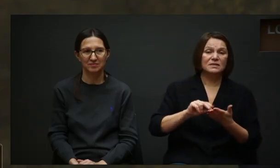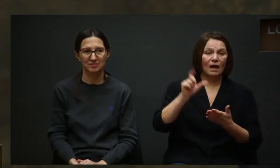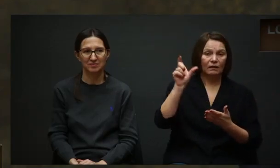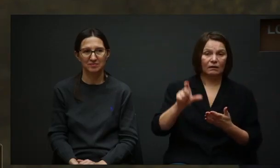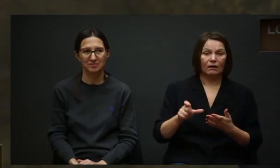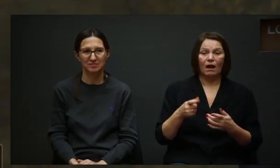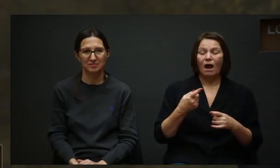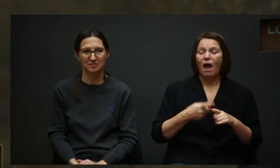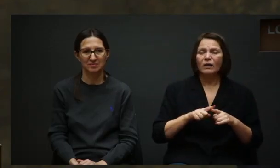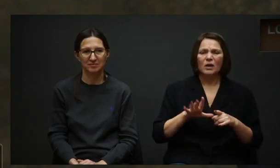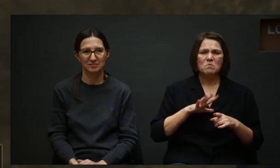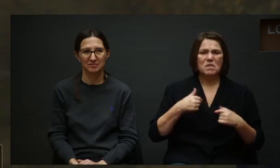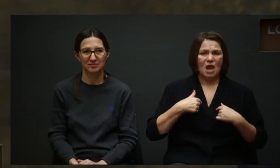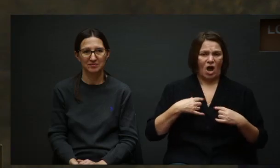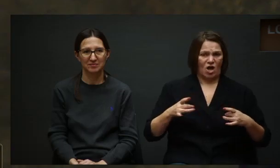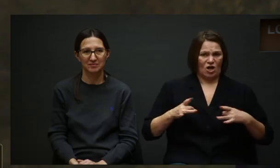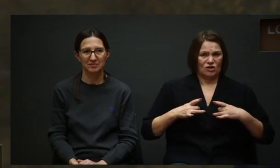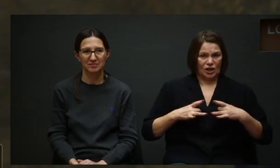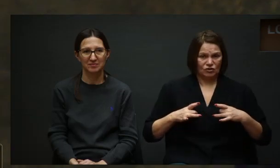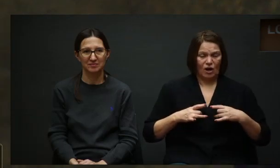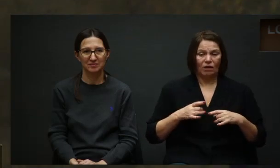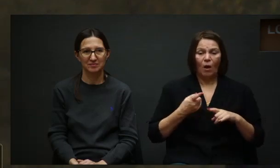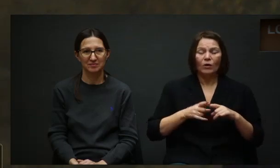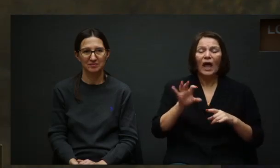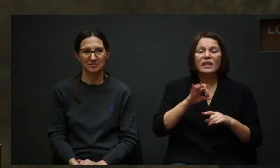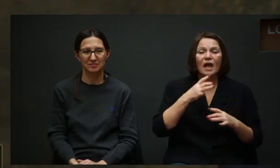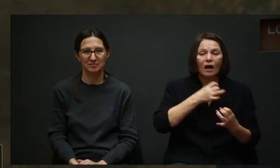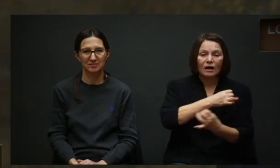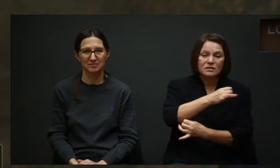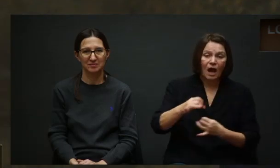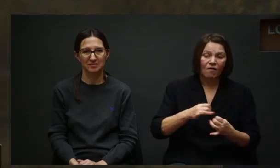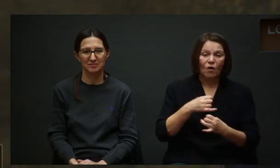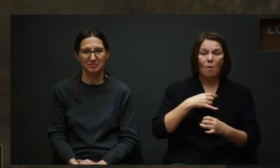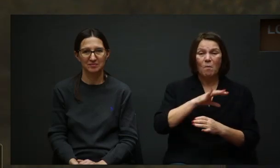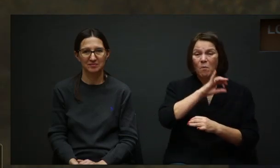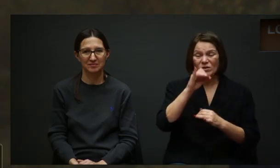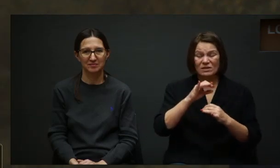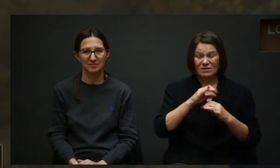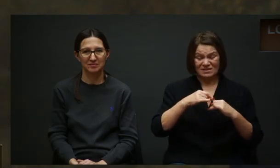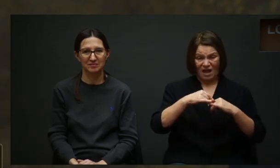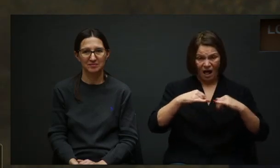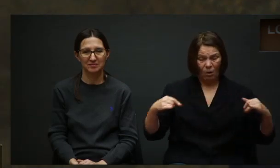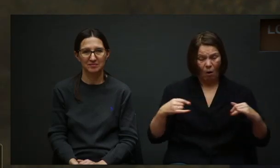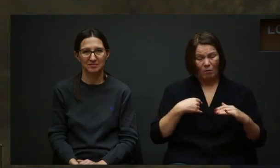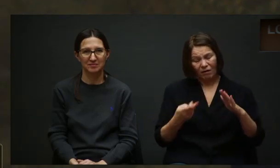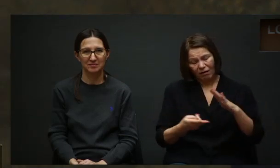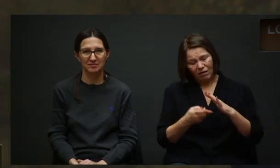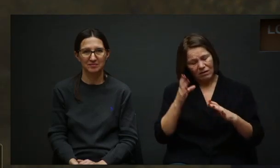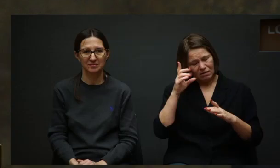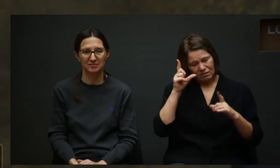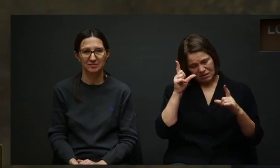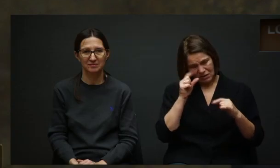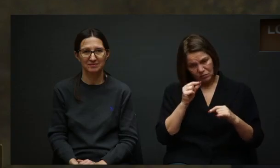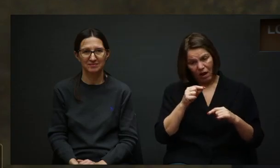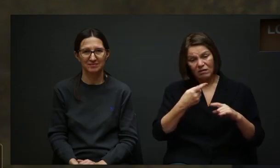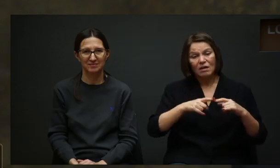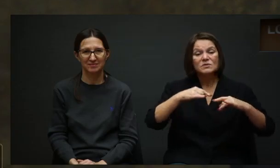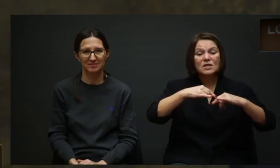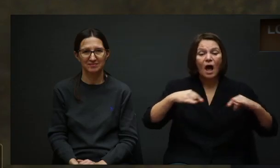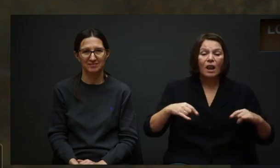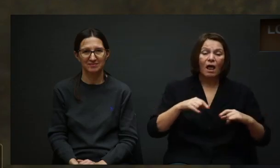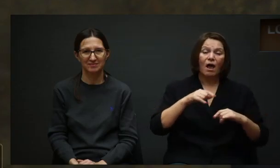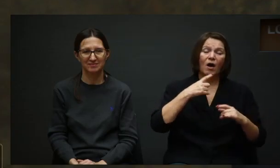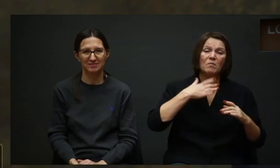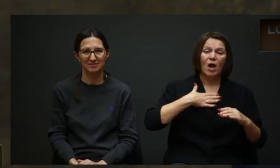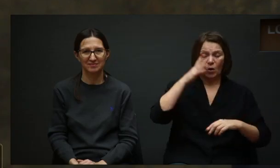вызывало дикое раздражение. И я от этих разговоров засыпал под столом, за которым родители выпивали и закусывали вместе со